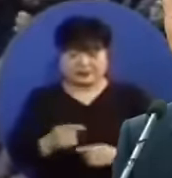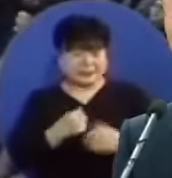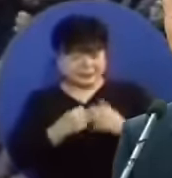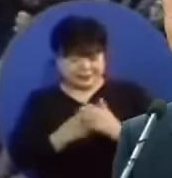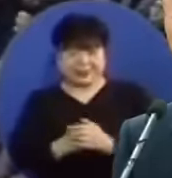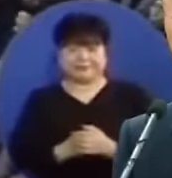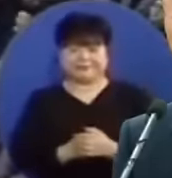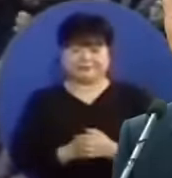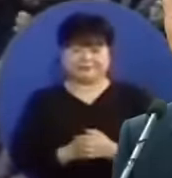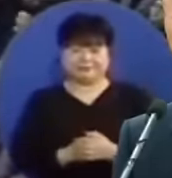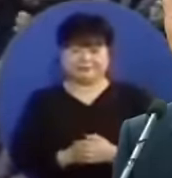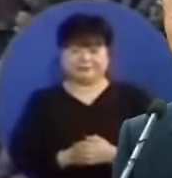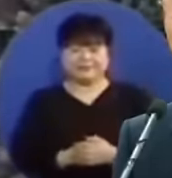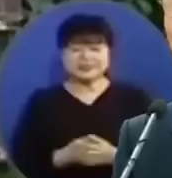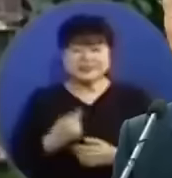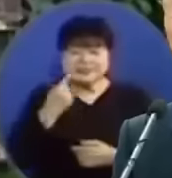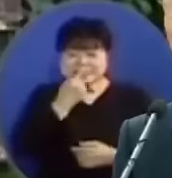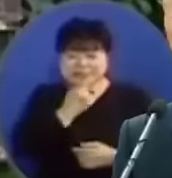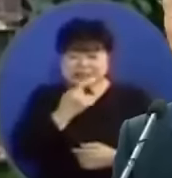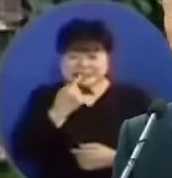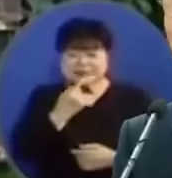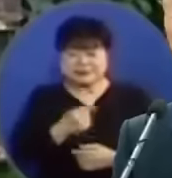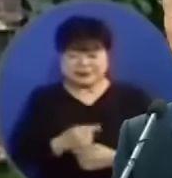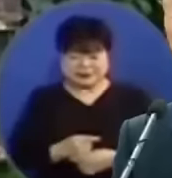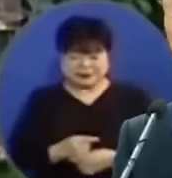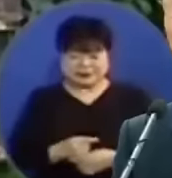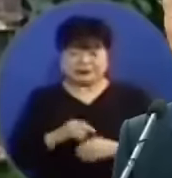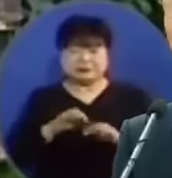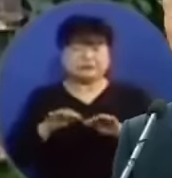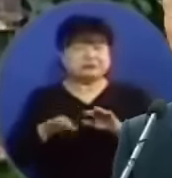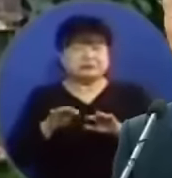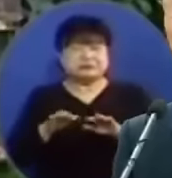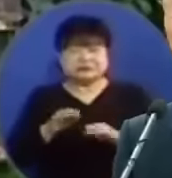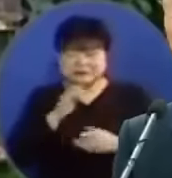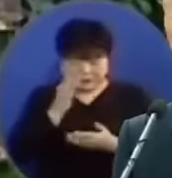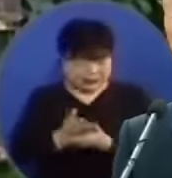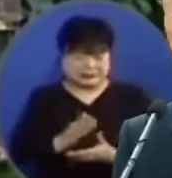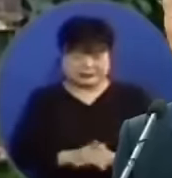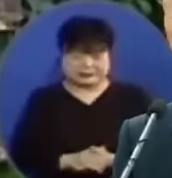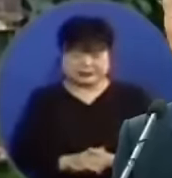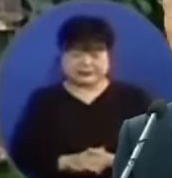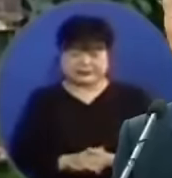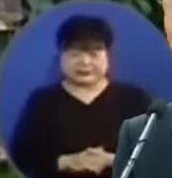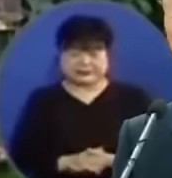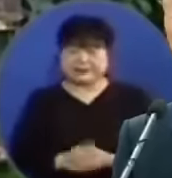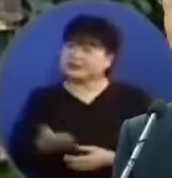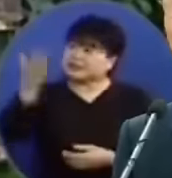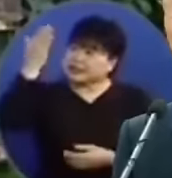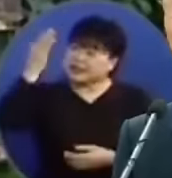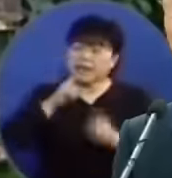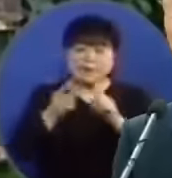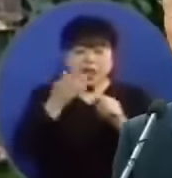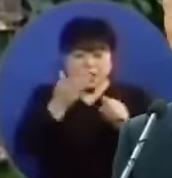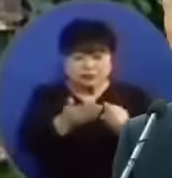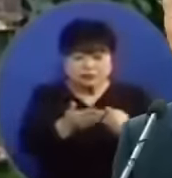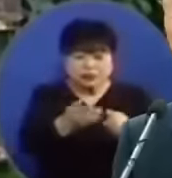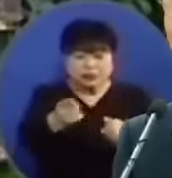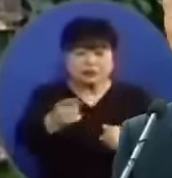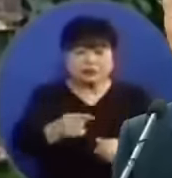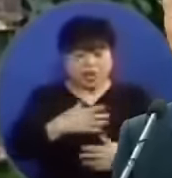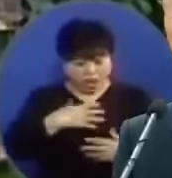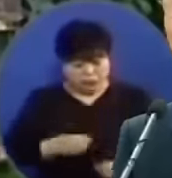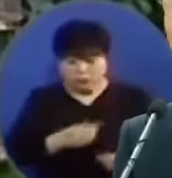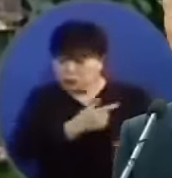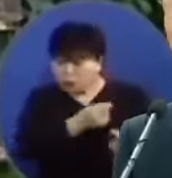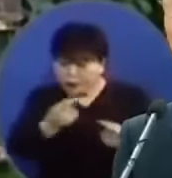그러므로 들으는 이술과 다른 방언으로 그가 이 백성에게 말씀하시리라. 전에 그들에게 이르시기를 이것이 너희